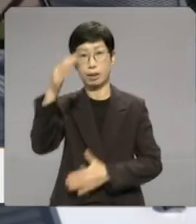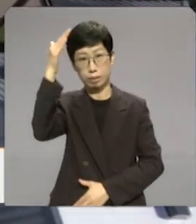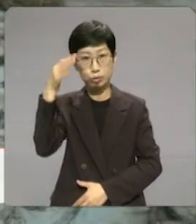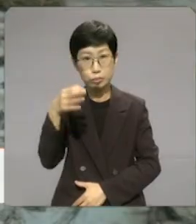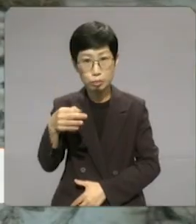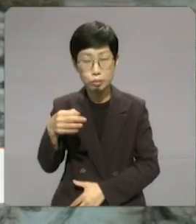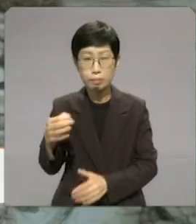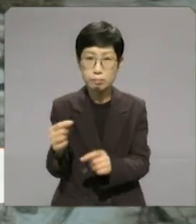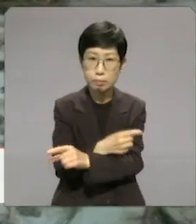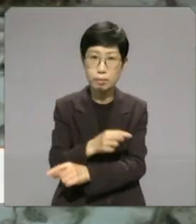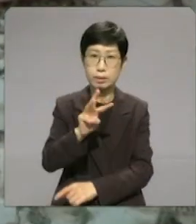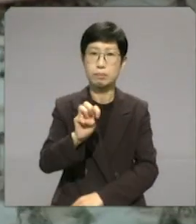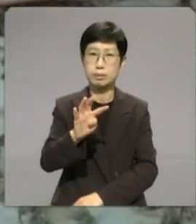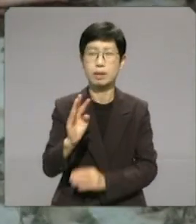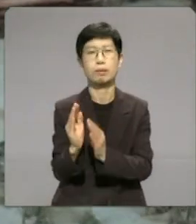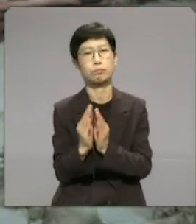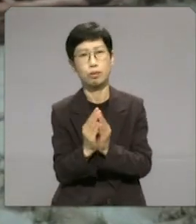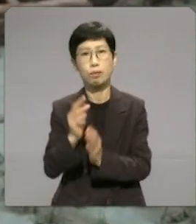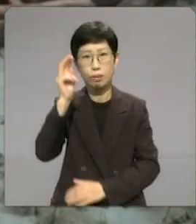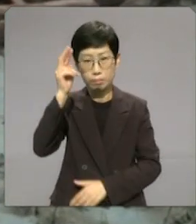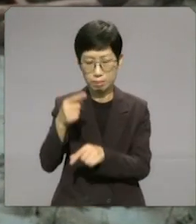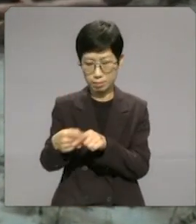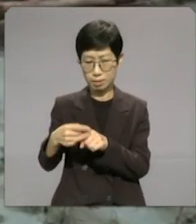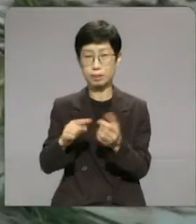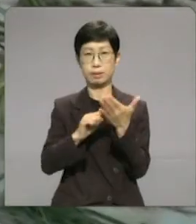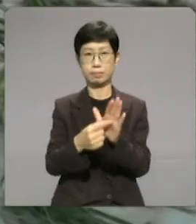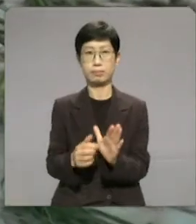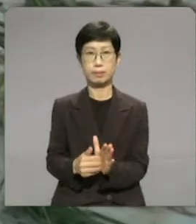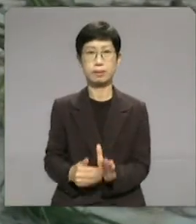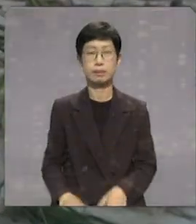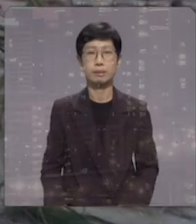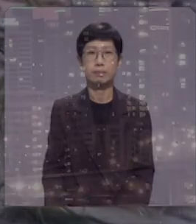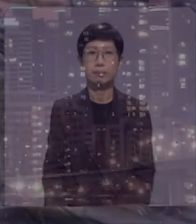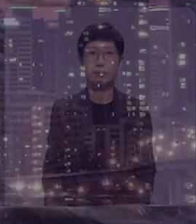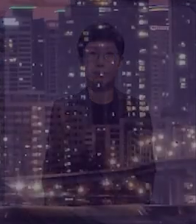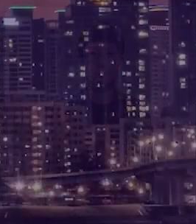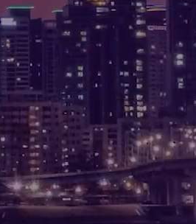돈으로 최대 34조 원에 달할 것으로 평가했습니다. 월드뉴스 원혜입니다.